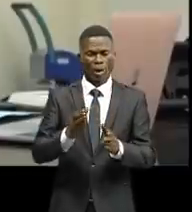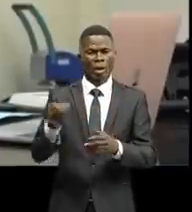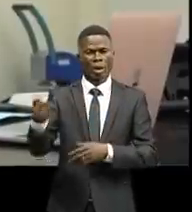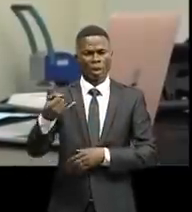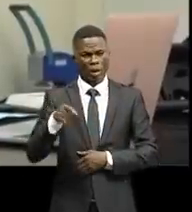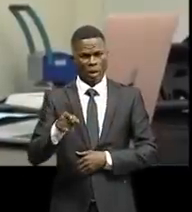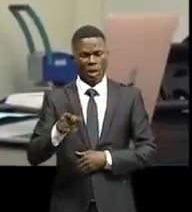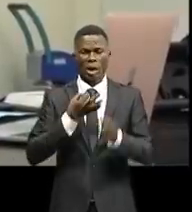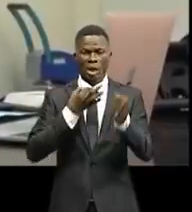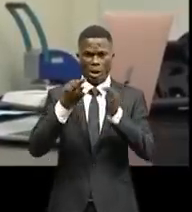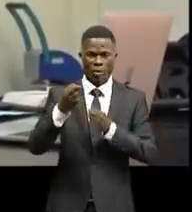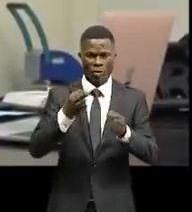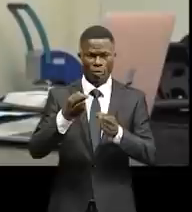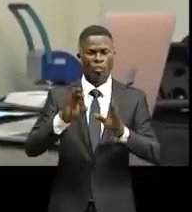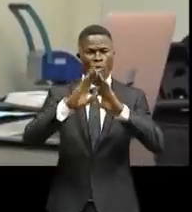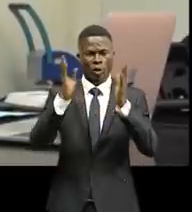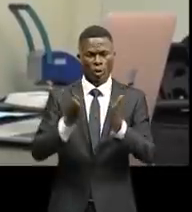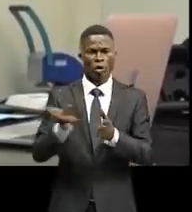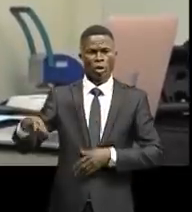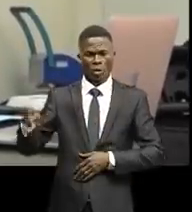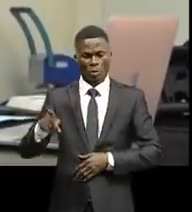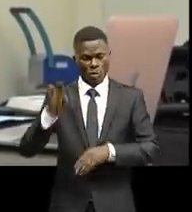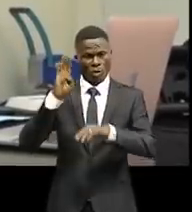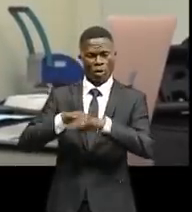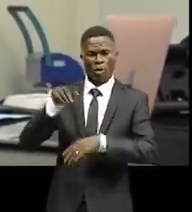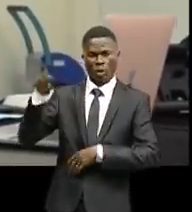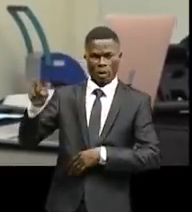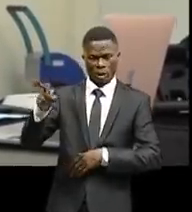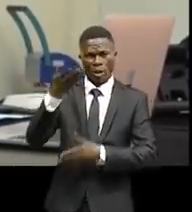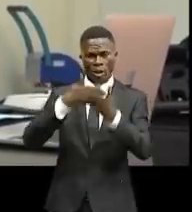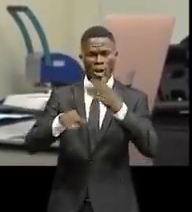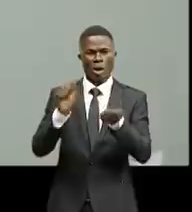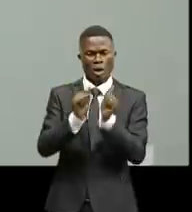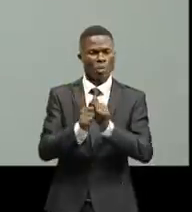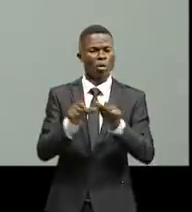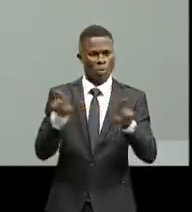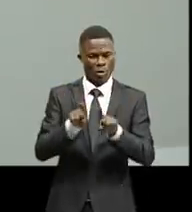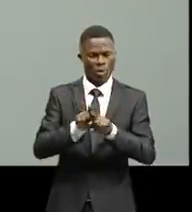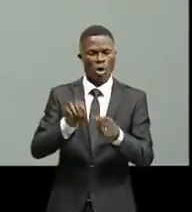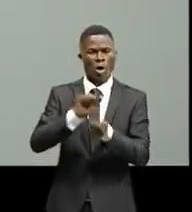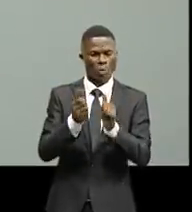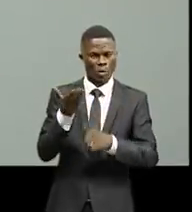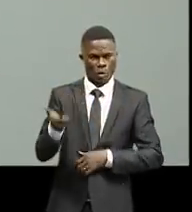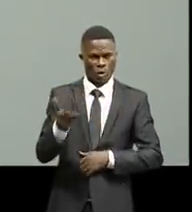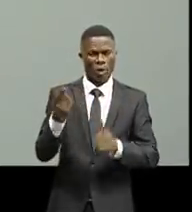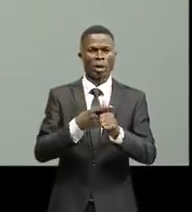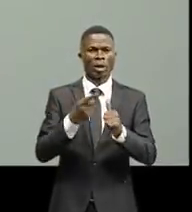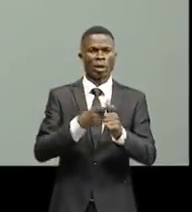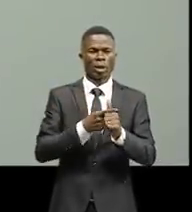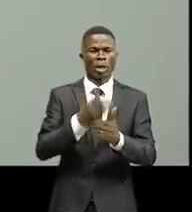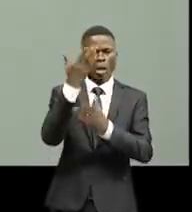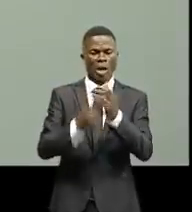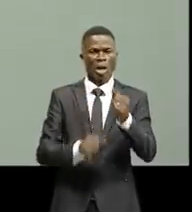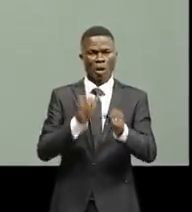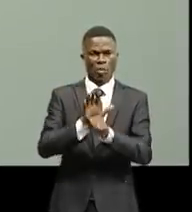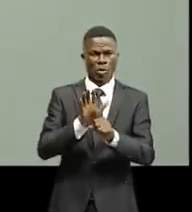métiers a souligné que toutes les provinces visitées ont présenté les mêmes tableaux des préoccupations, à savoir une absence